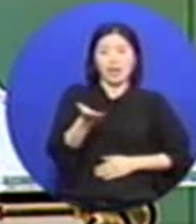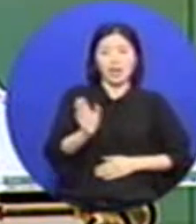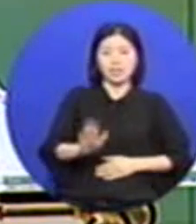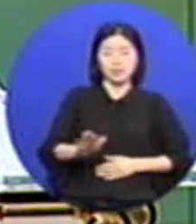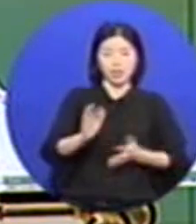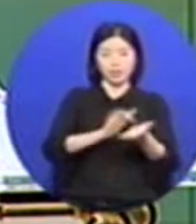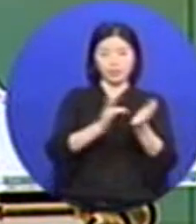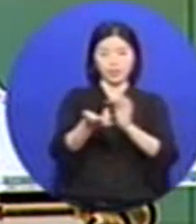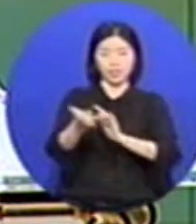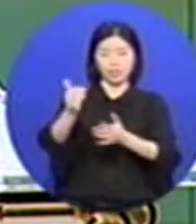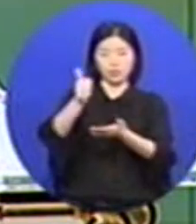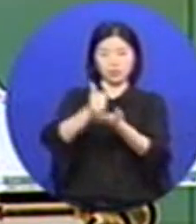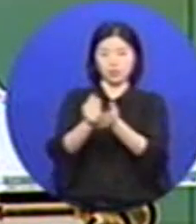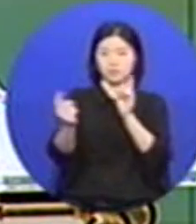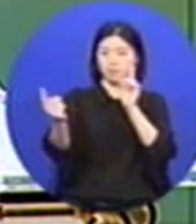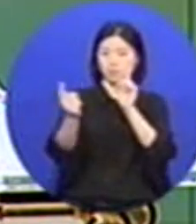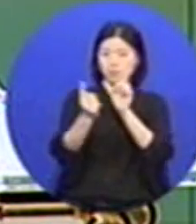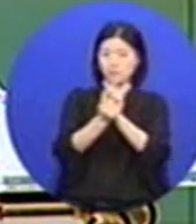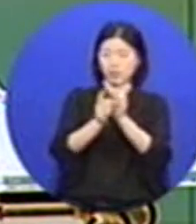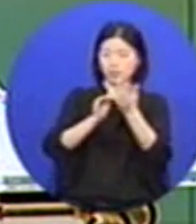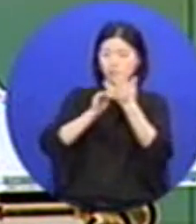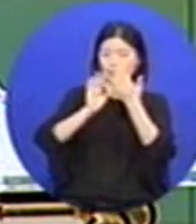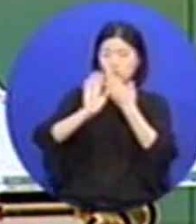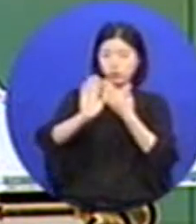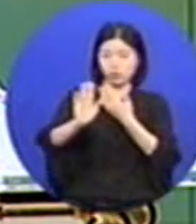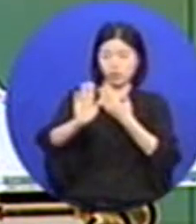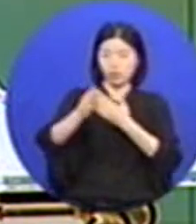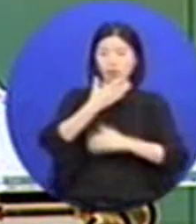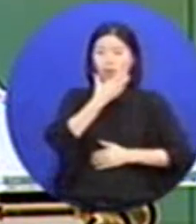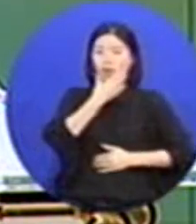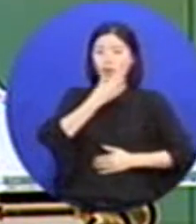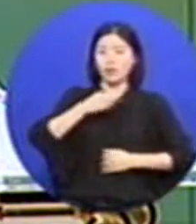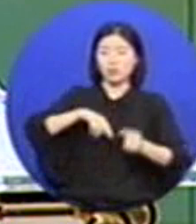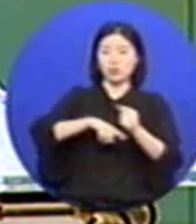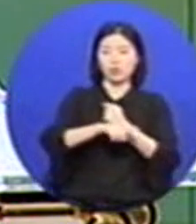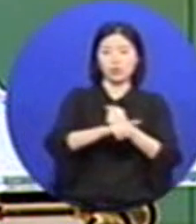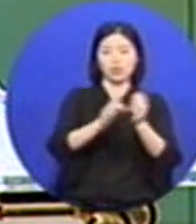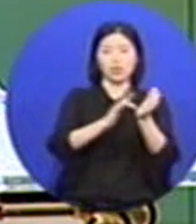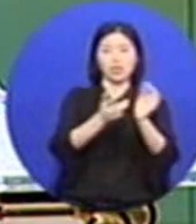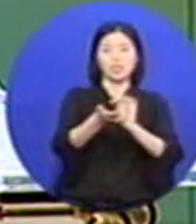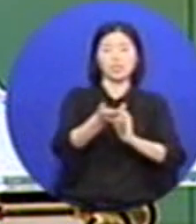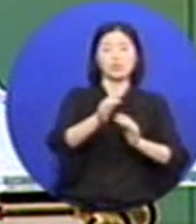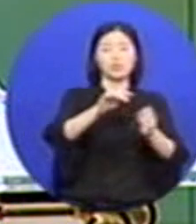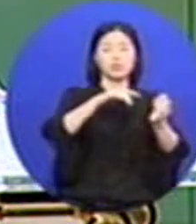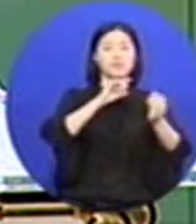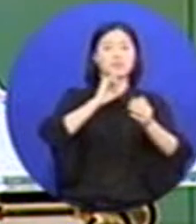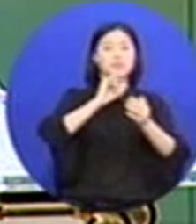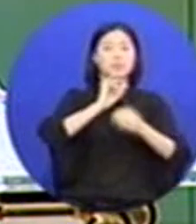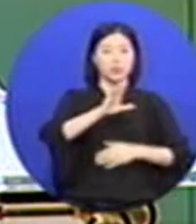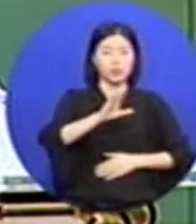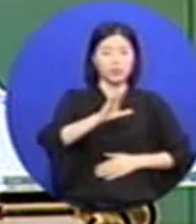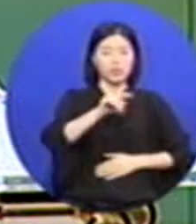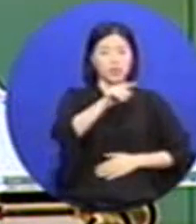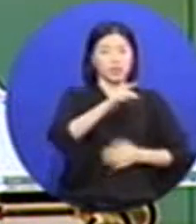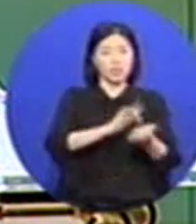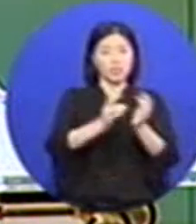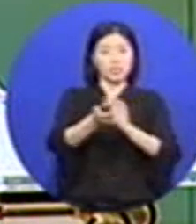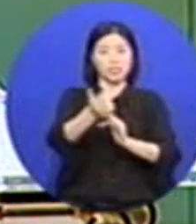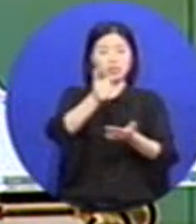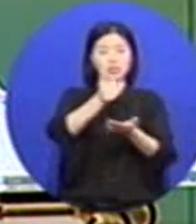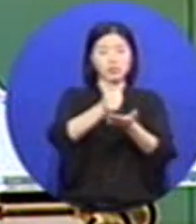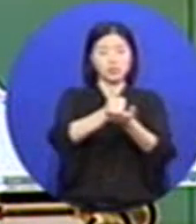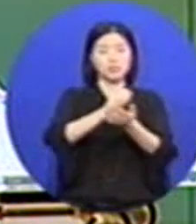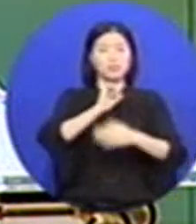만나고 나니까 행복의 이유가 예수님에게 많이 있는걸 알았어요 예수님의 가만히 있는 거예요 행복의